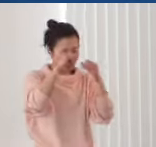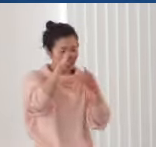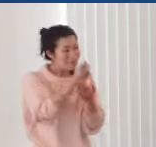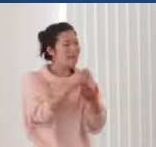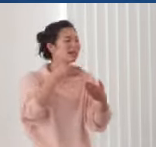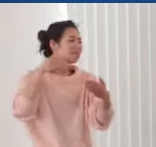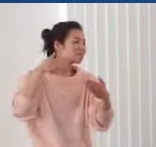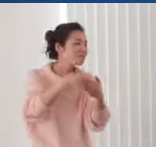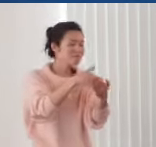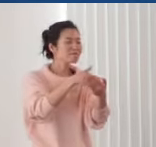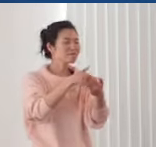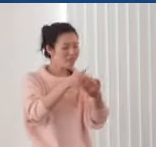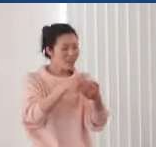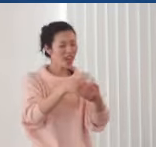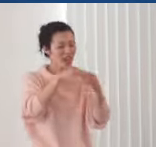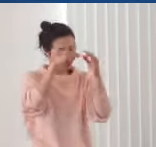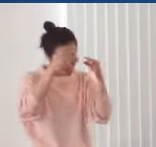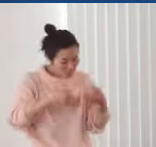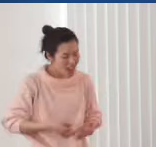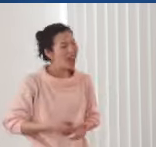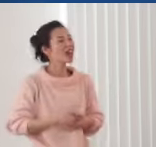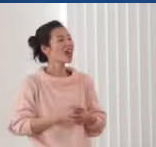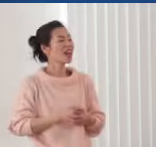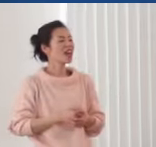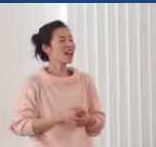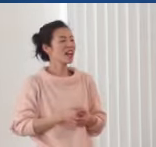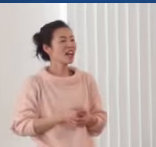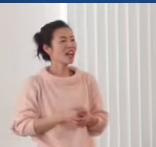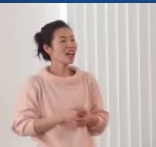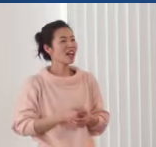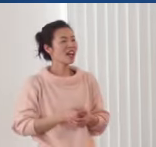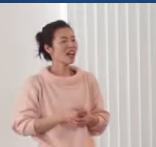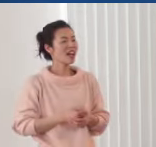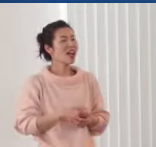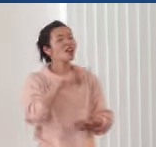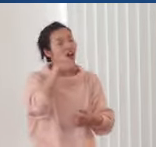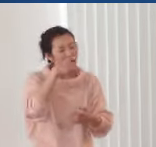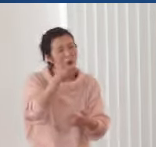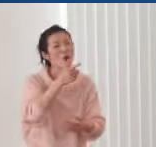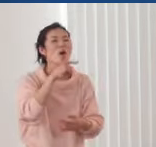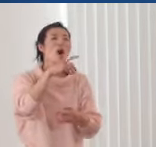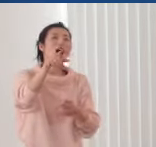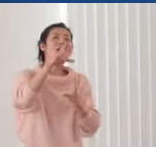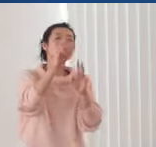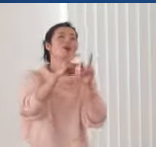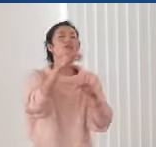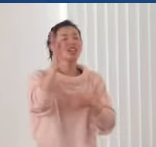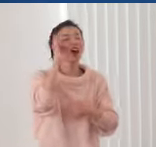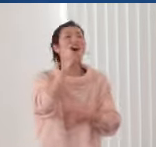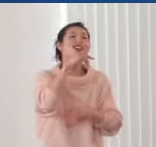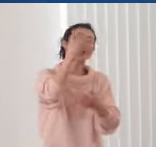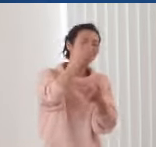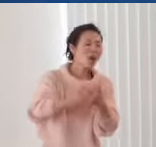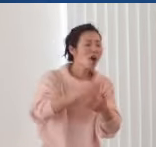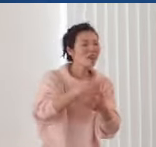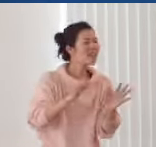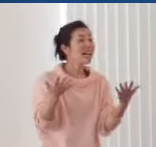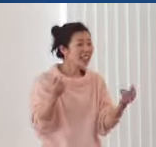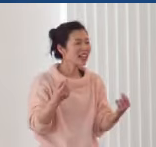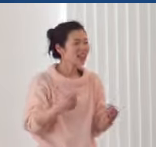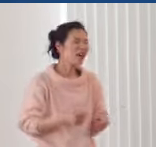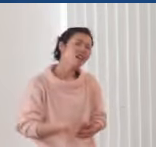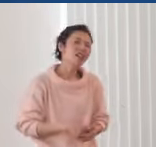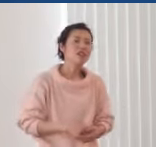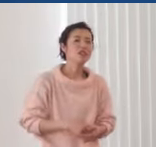ない。でもそういうことを言うとですね、へそ曲がりの私はすぐにこういうことを思ってしまうんですね。まあ中にも私以外にもへそ曲がりの人いるかもしれませんけ